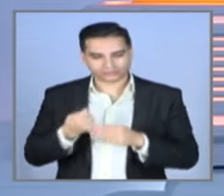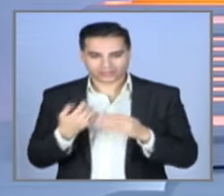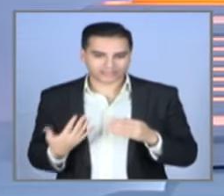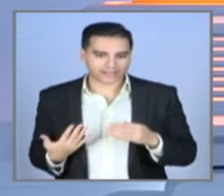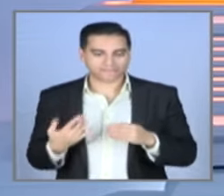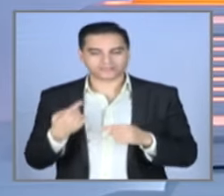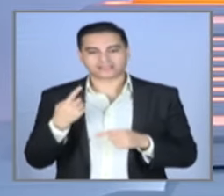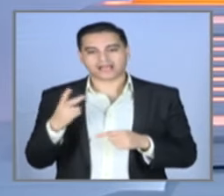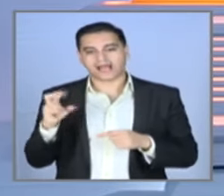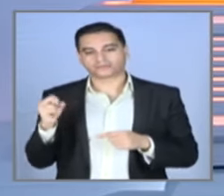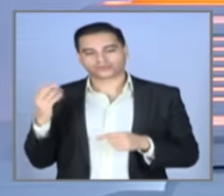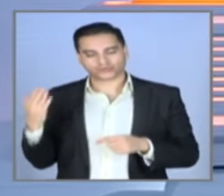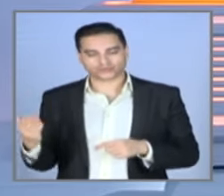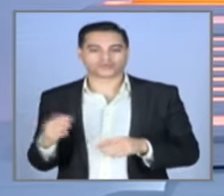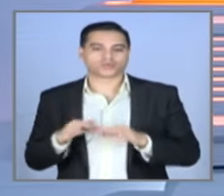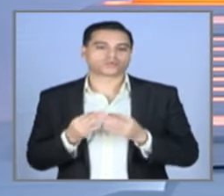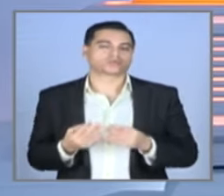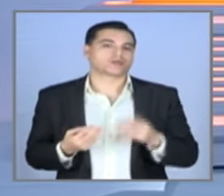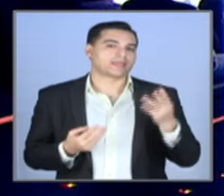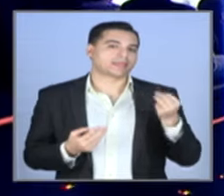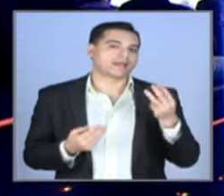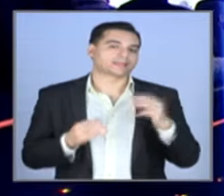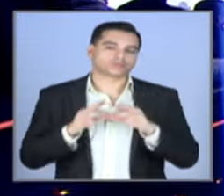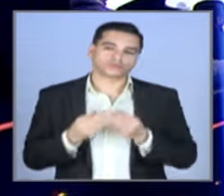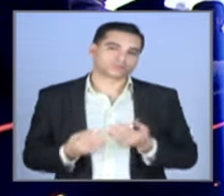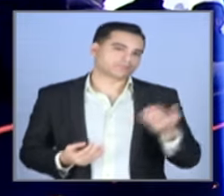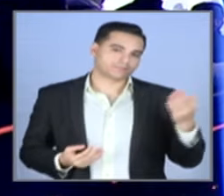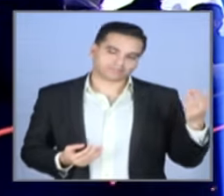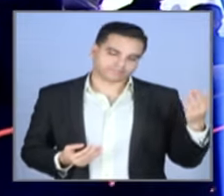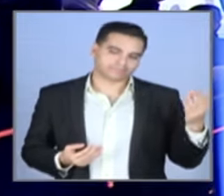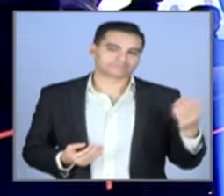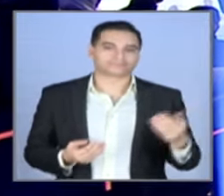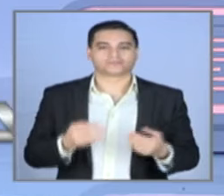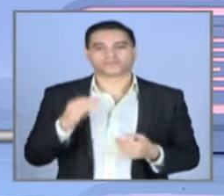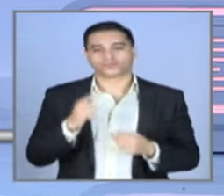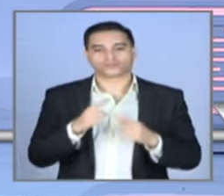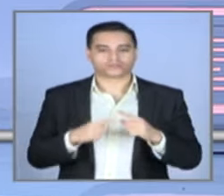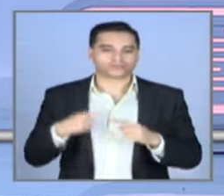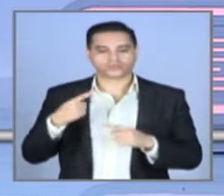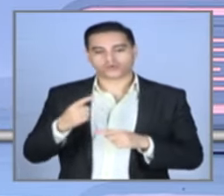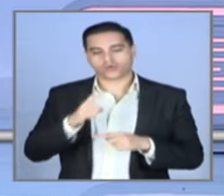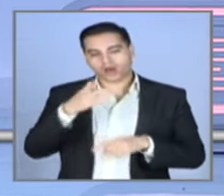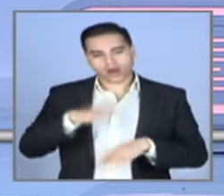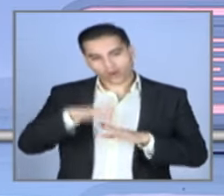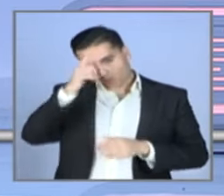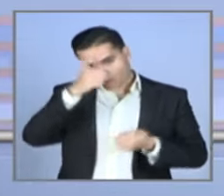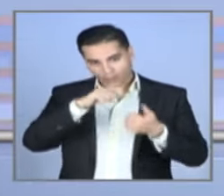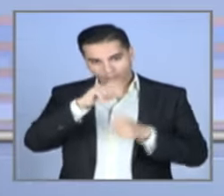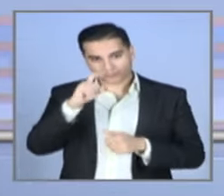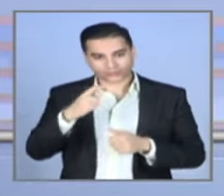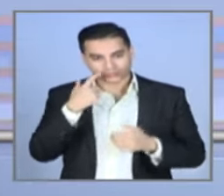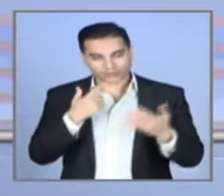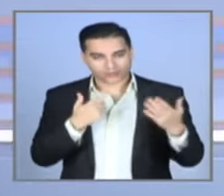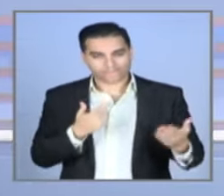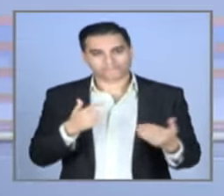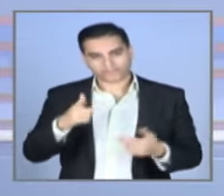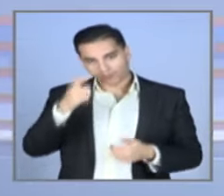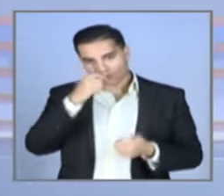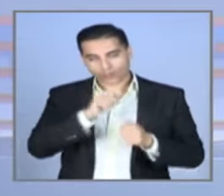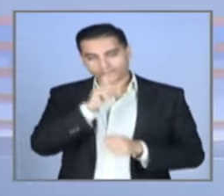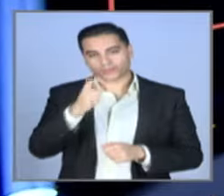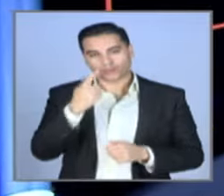5 نقط، 25. عيلة عبد الباقي، عيلة غانم 30. وسؤال في العلوم.